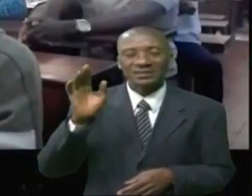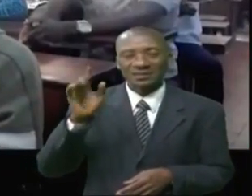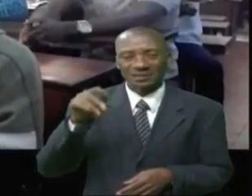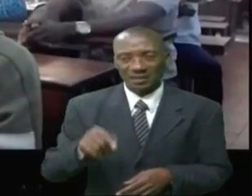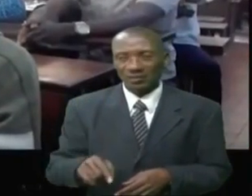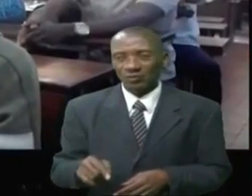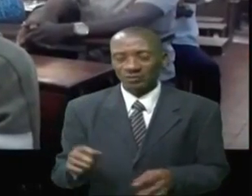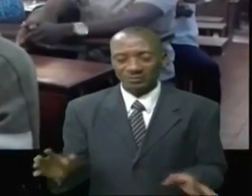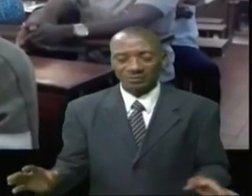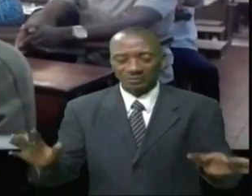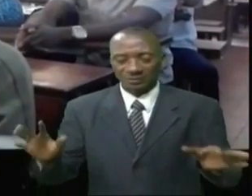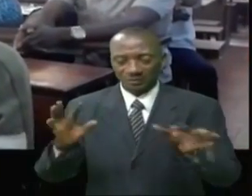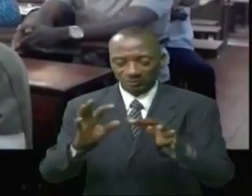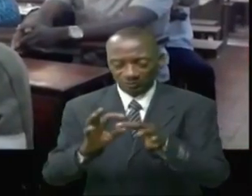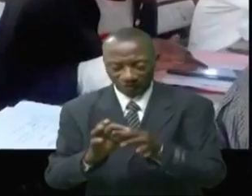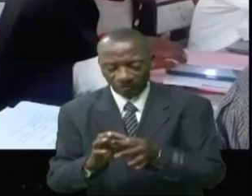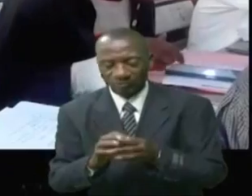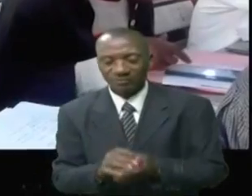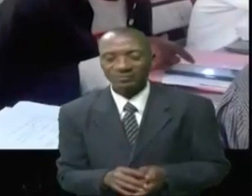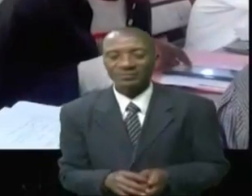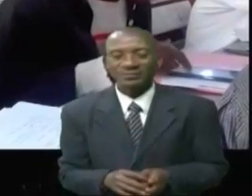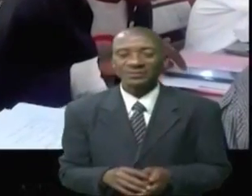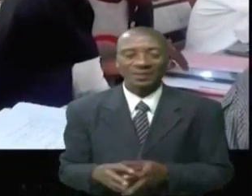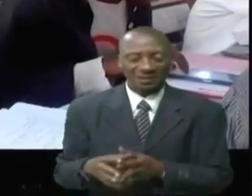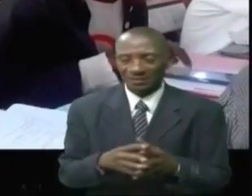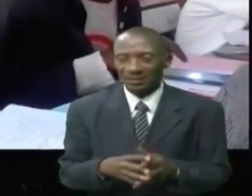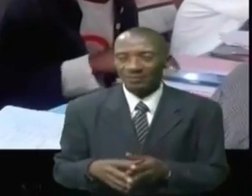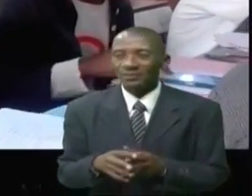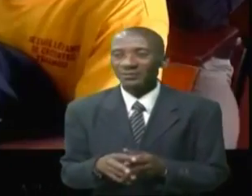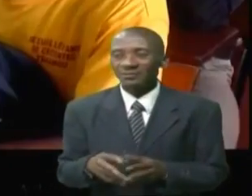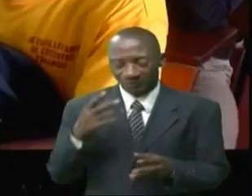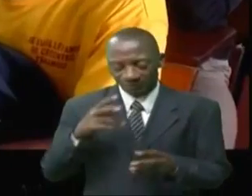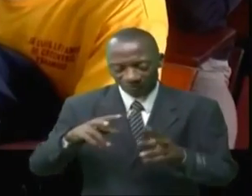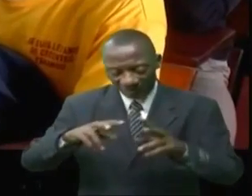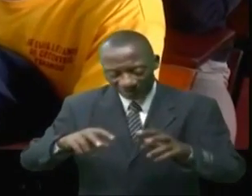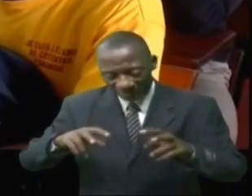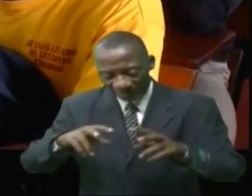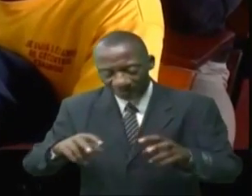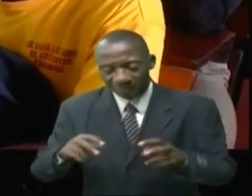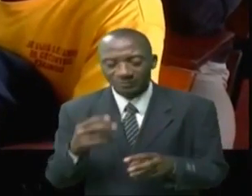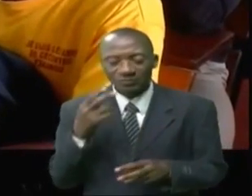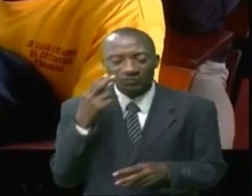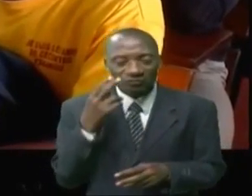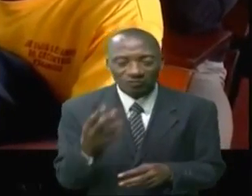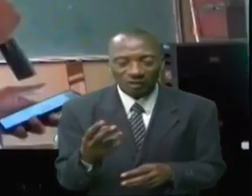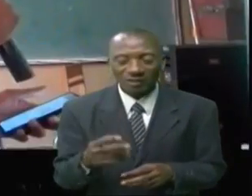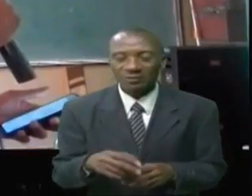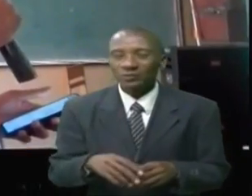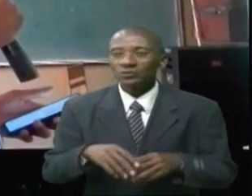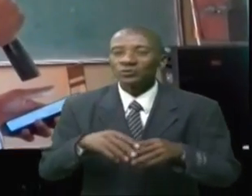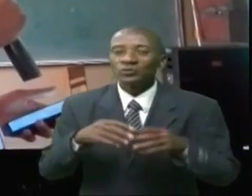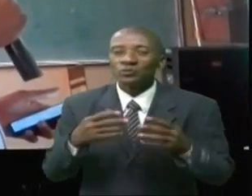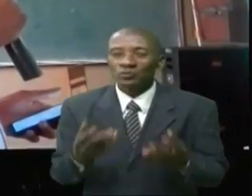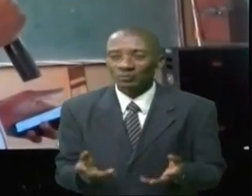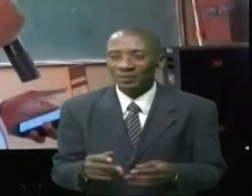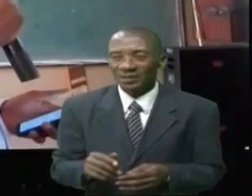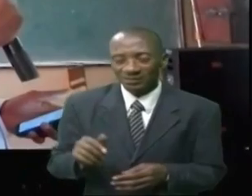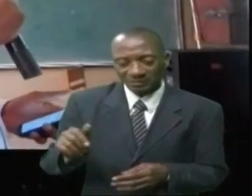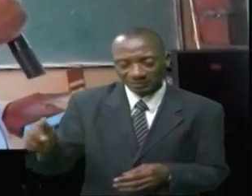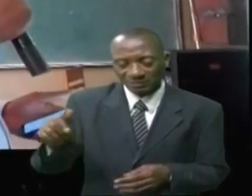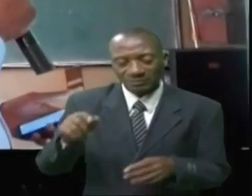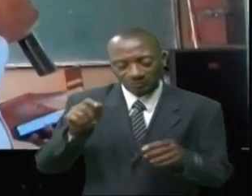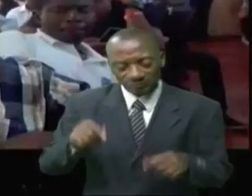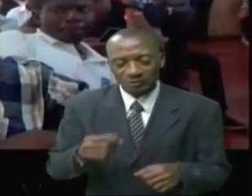aux concernés. Cette fois-ci, c'est à la faculté de l'agronomie de l'université de Kinshasa que Patrick Onoya